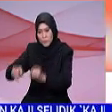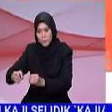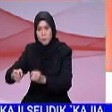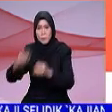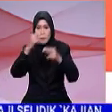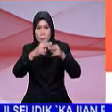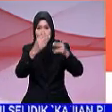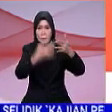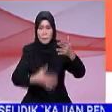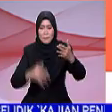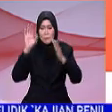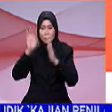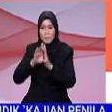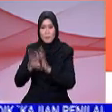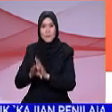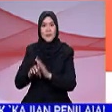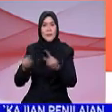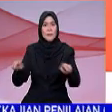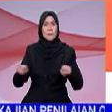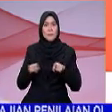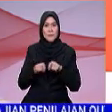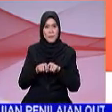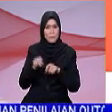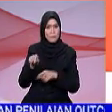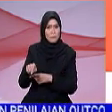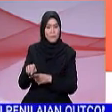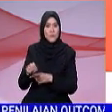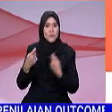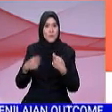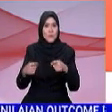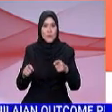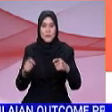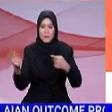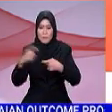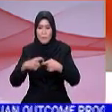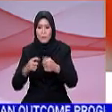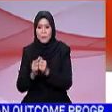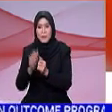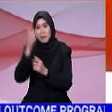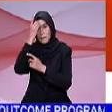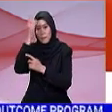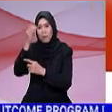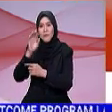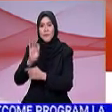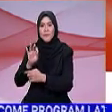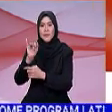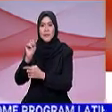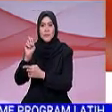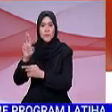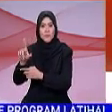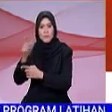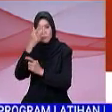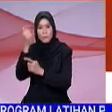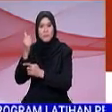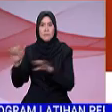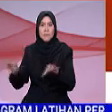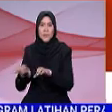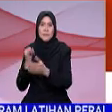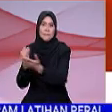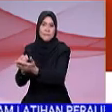disebut, gambar selain lokasi yang didakwa suspek dalam cubaannya mengaitkan Datuk Fisol dengan perbuatan salah laku